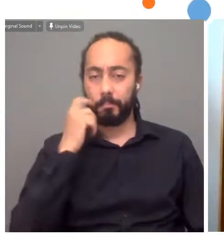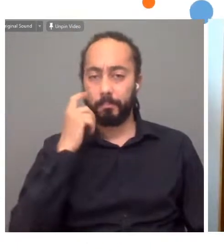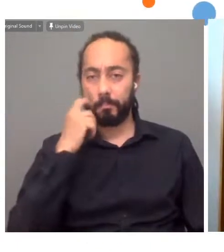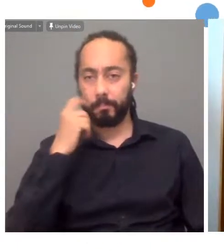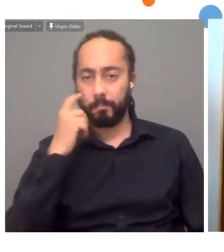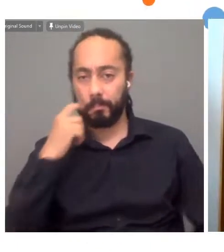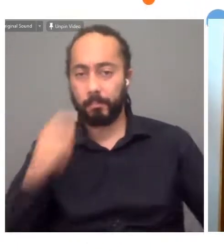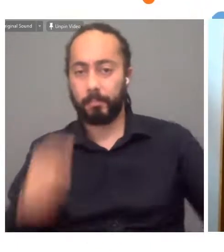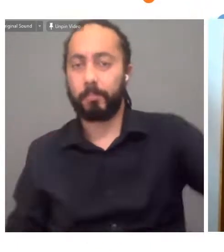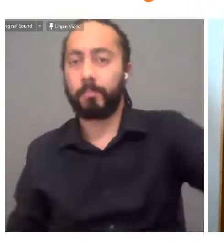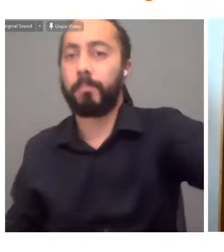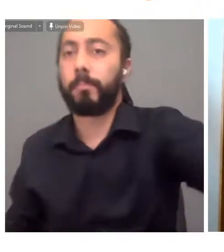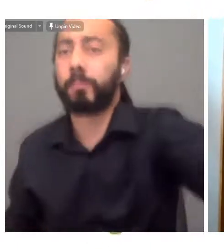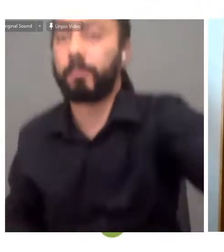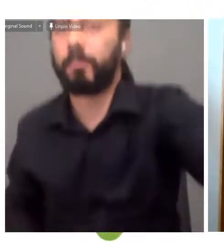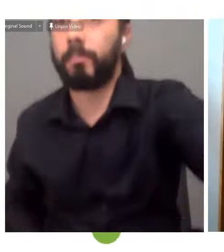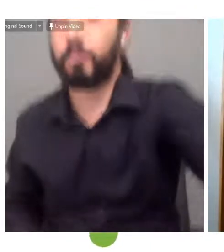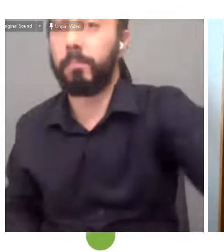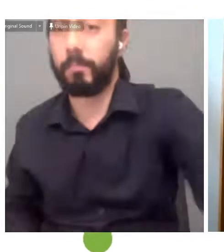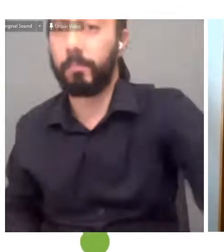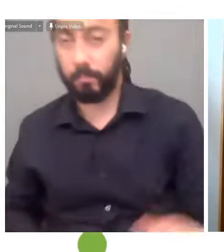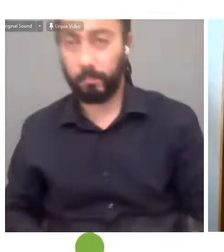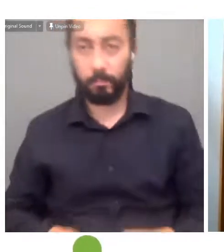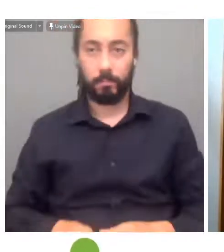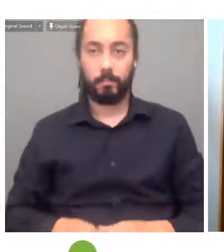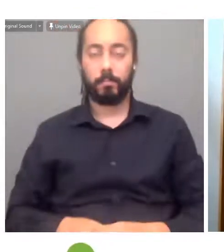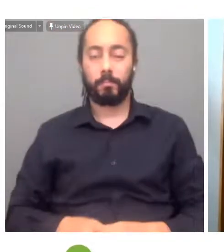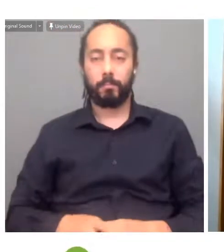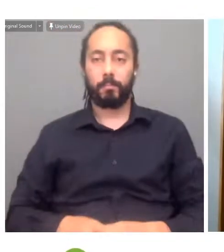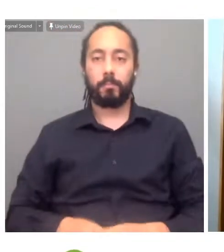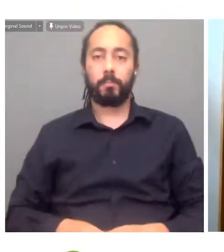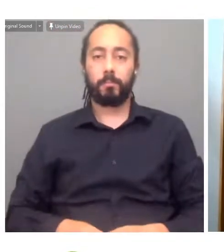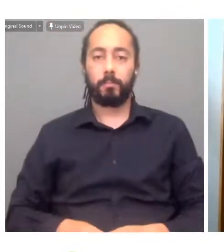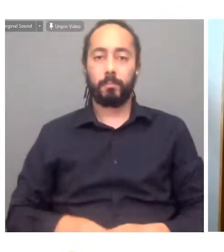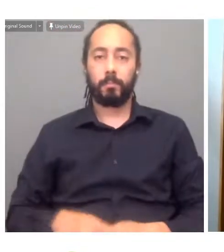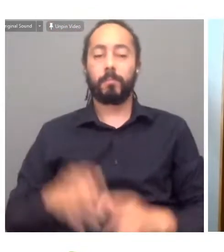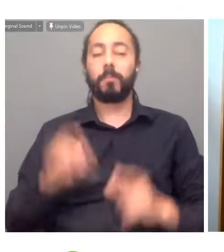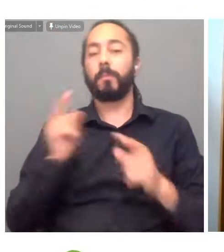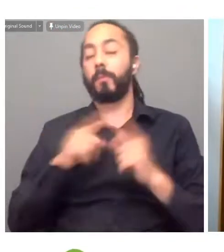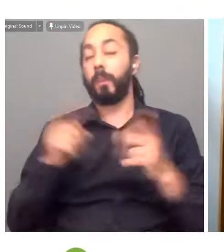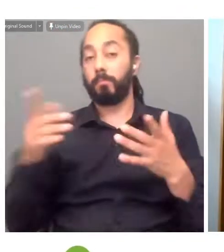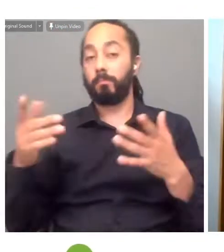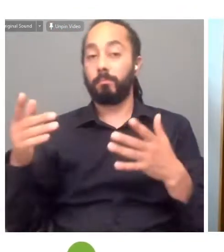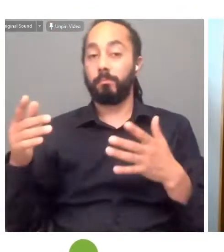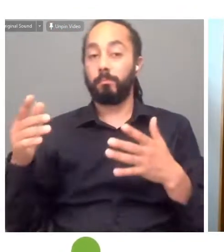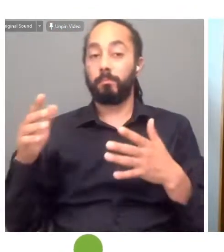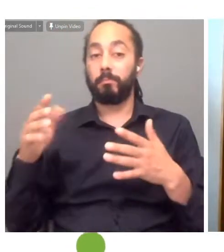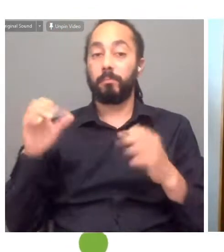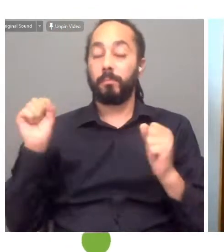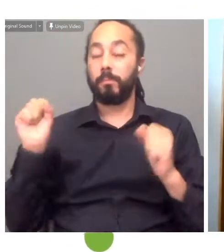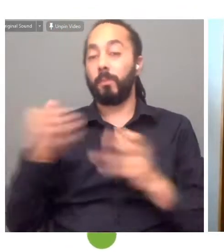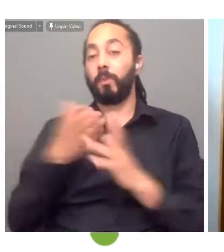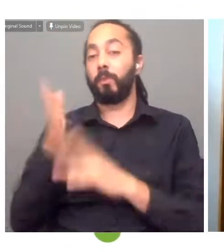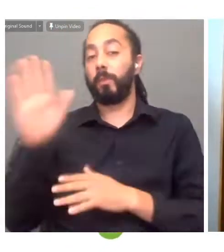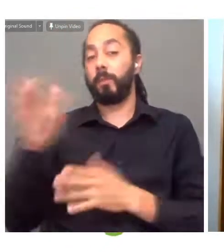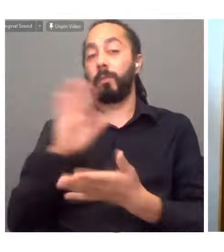l'éducation est de domaine de juridiction provinciale et territoriale, mais j'ai une amie qui est professeure